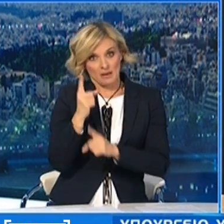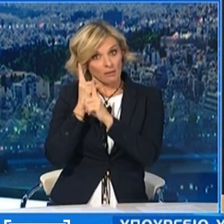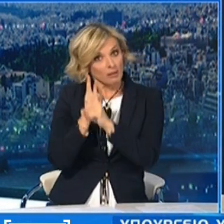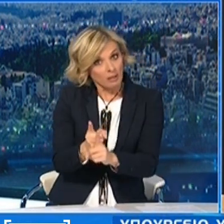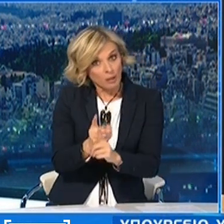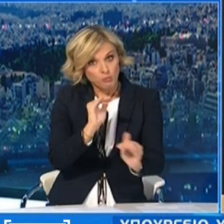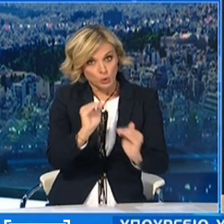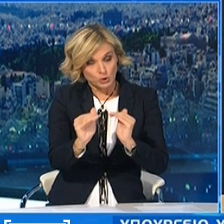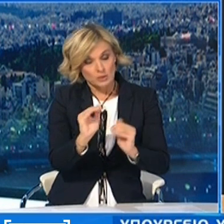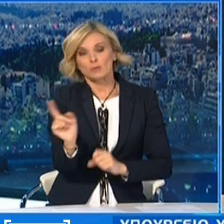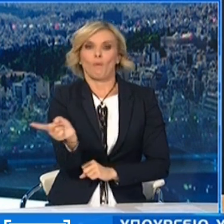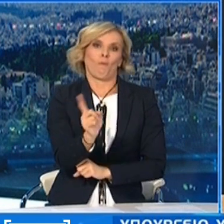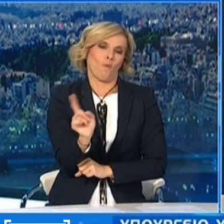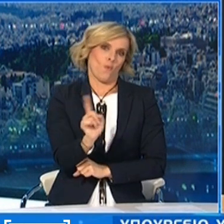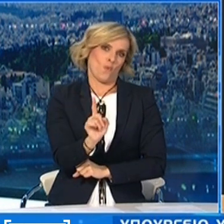να μας προστατεύσει